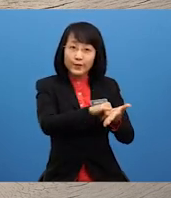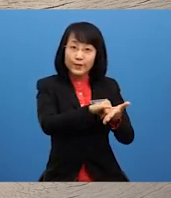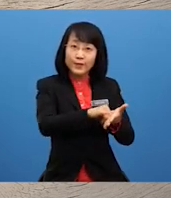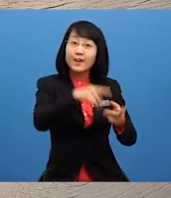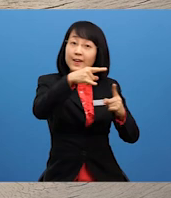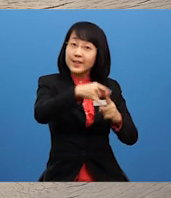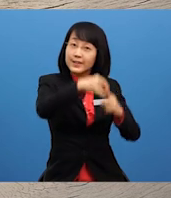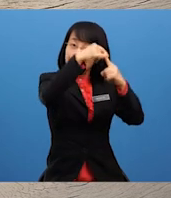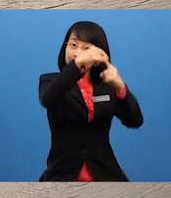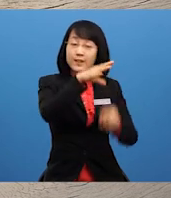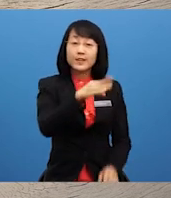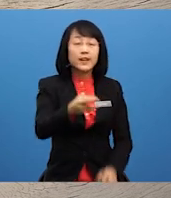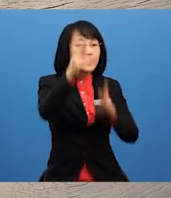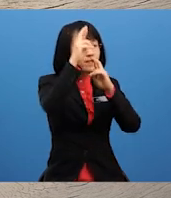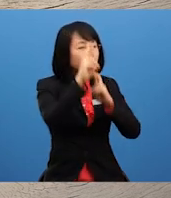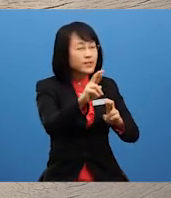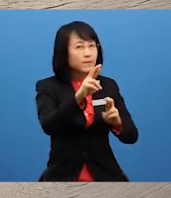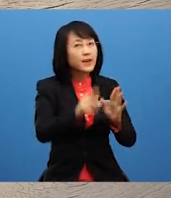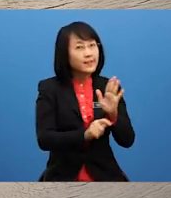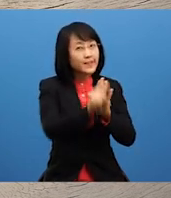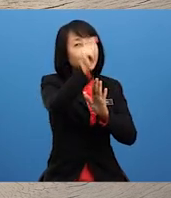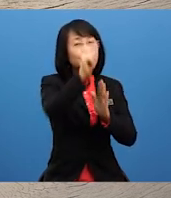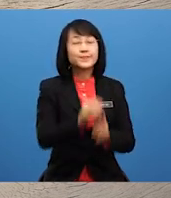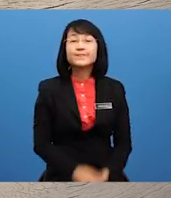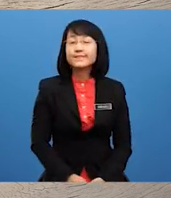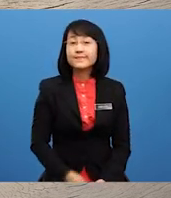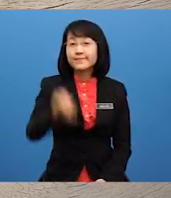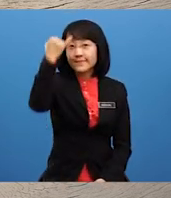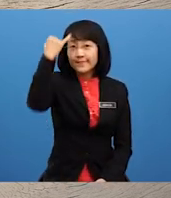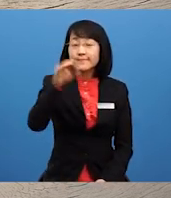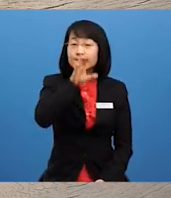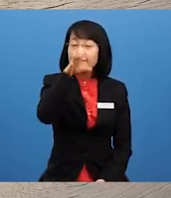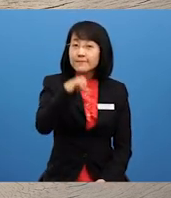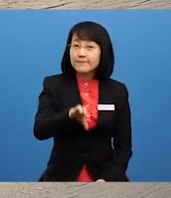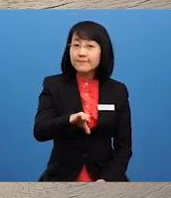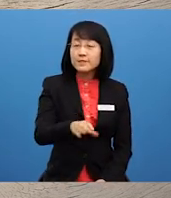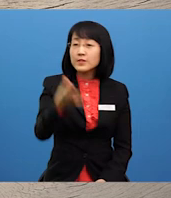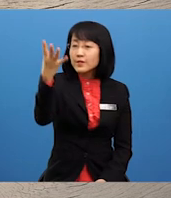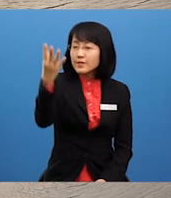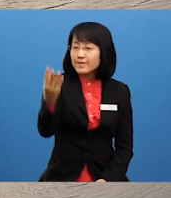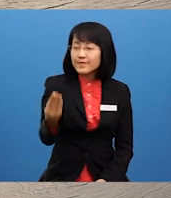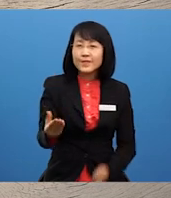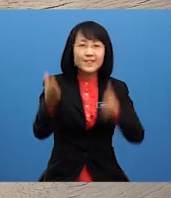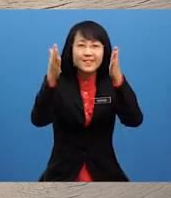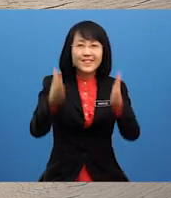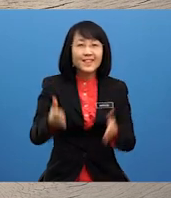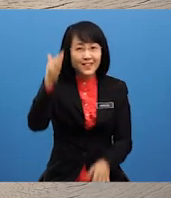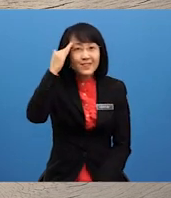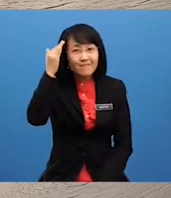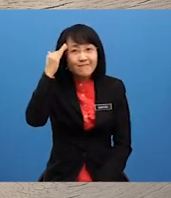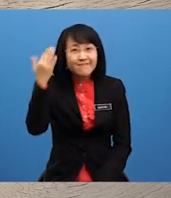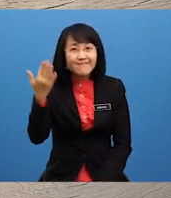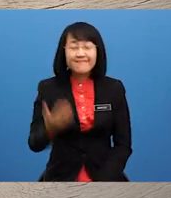dan disanjung tinggi. Malah, ilmu gajah merupakan satu ilmu yang